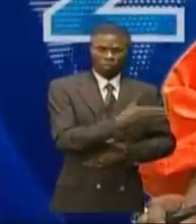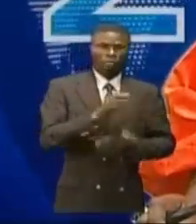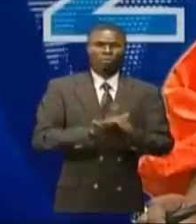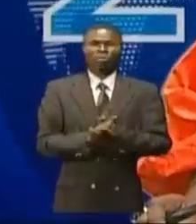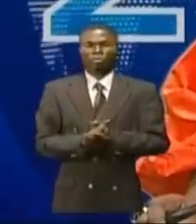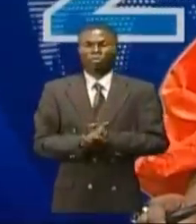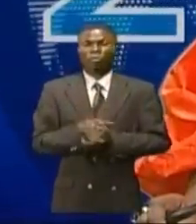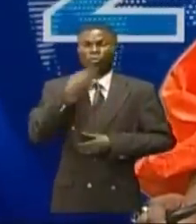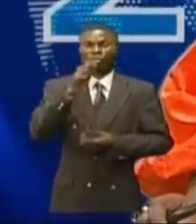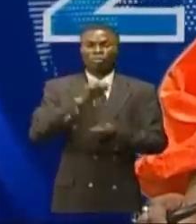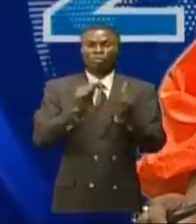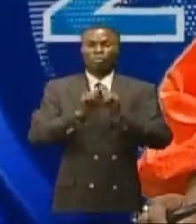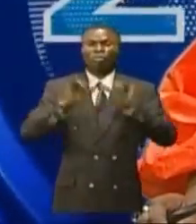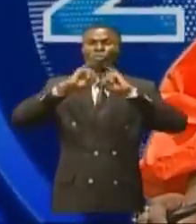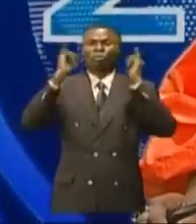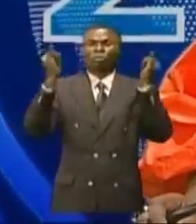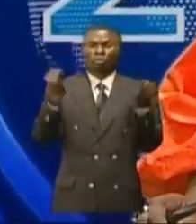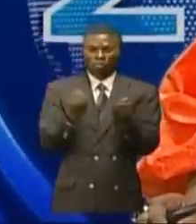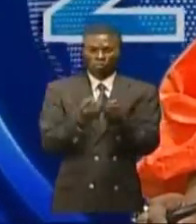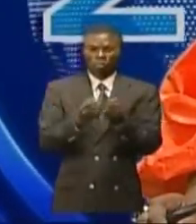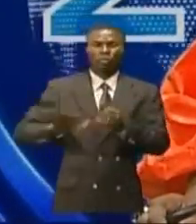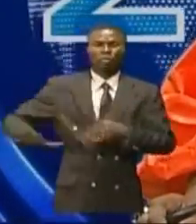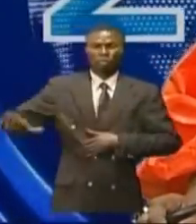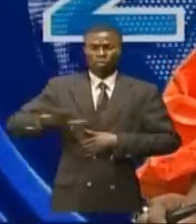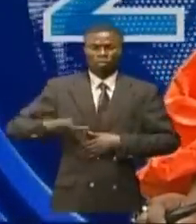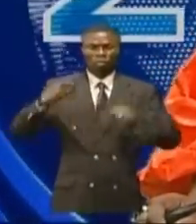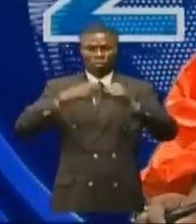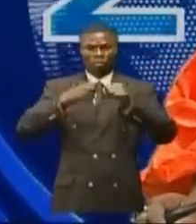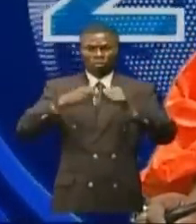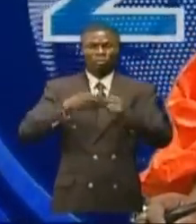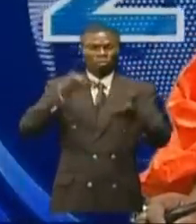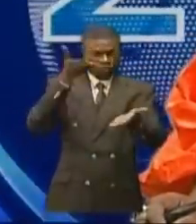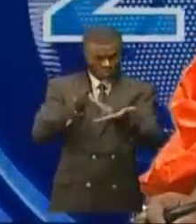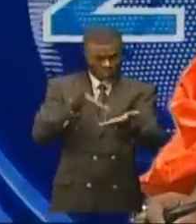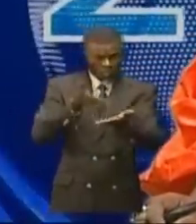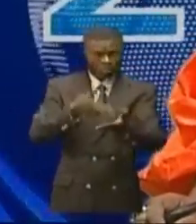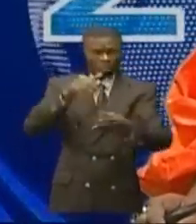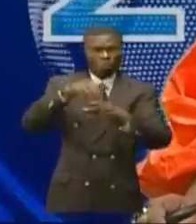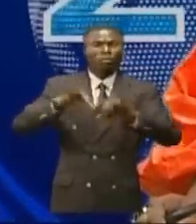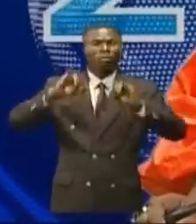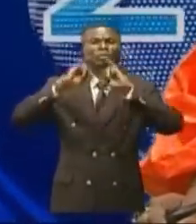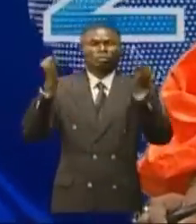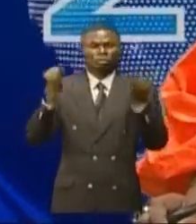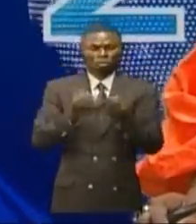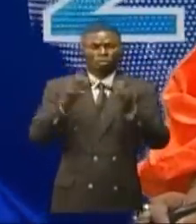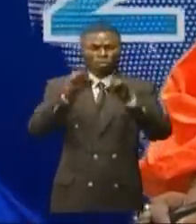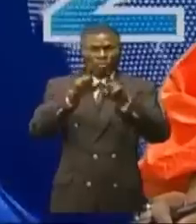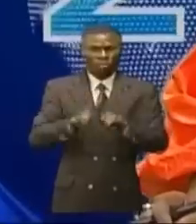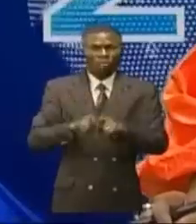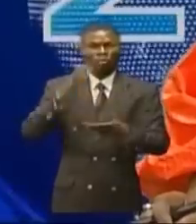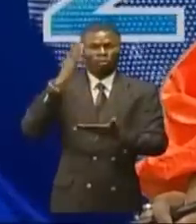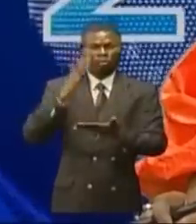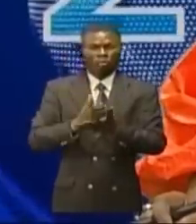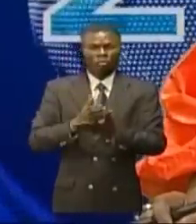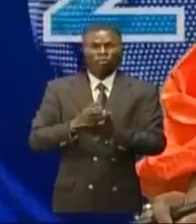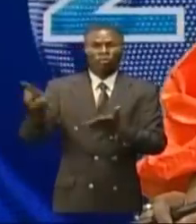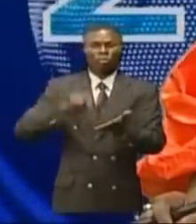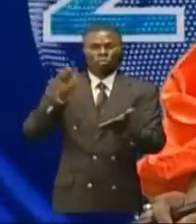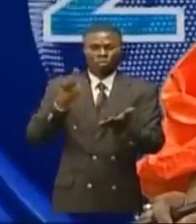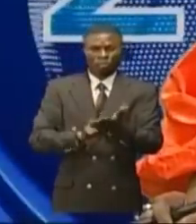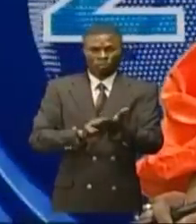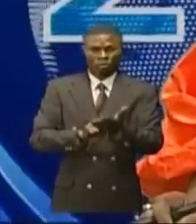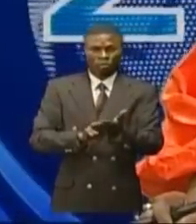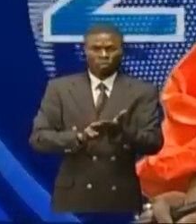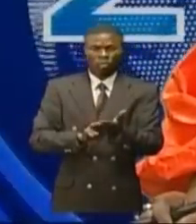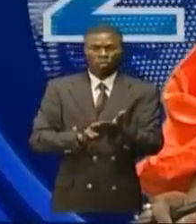Et quand on parle de l'industrialisation d'un État, l'énergie électrique figure en pole position, mais aussi la limitation des taxes. Les propos